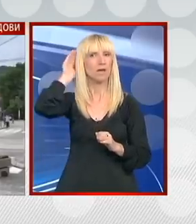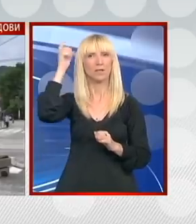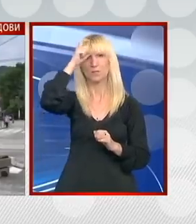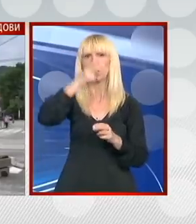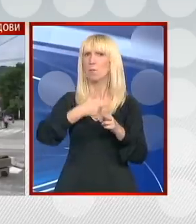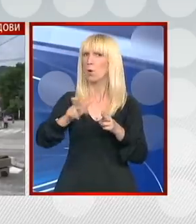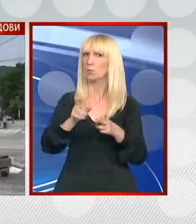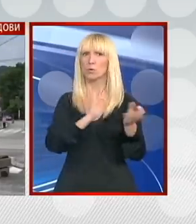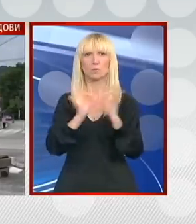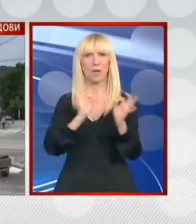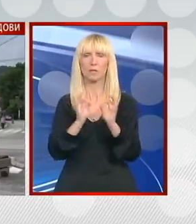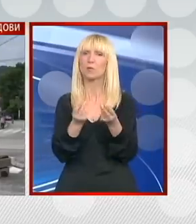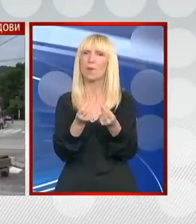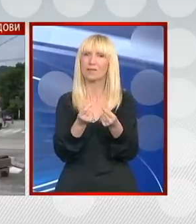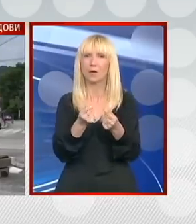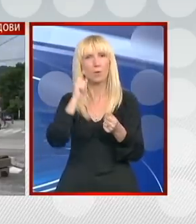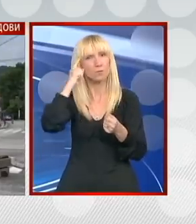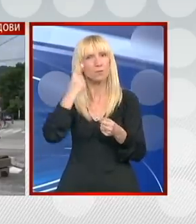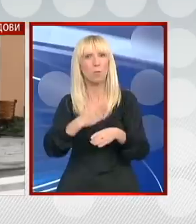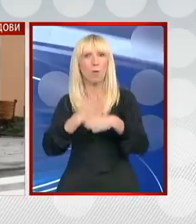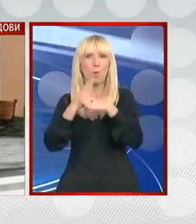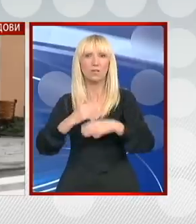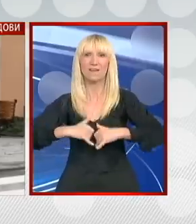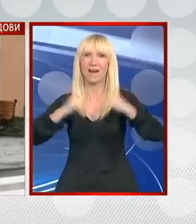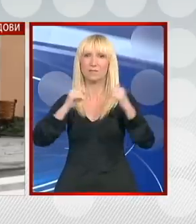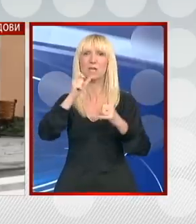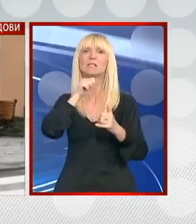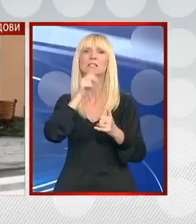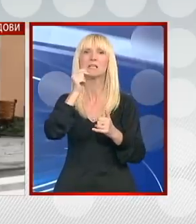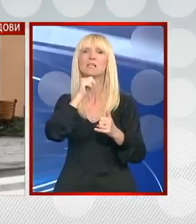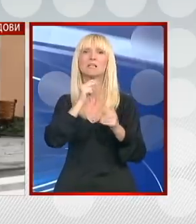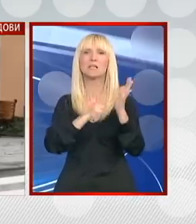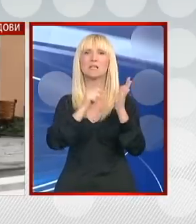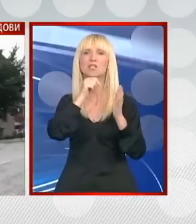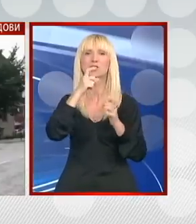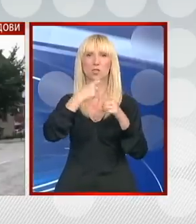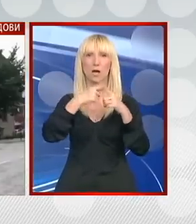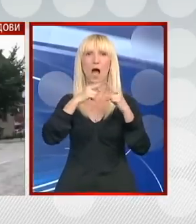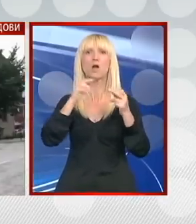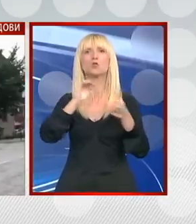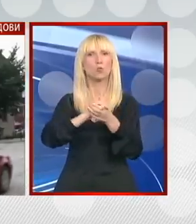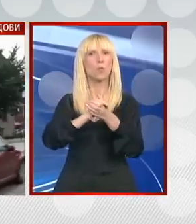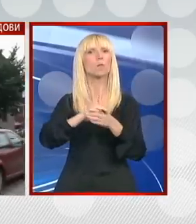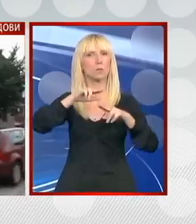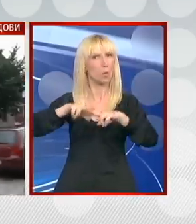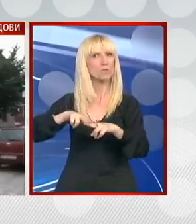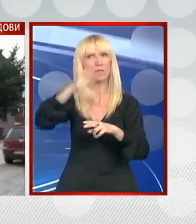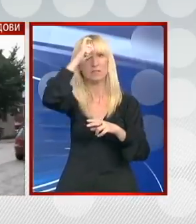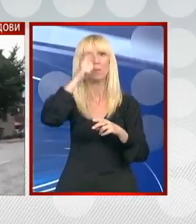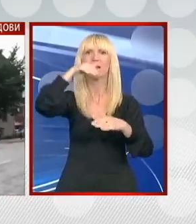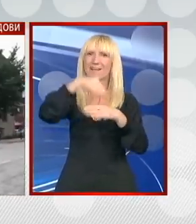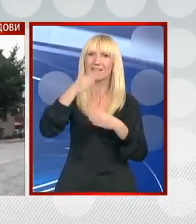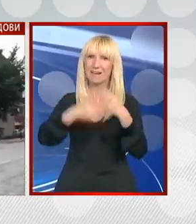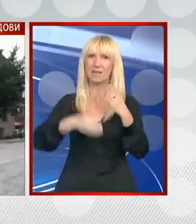Vlada Srbije je potpuno spremna da u materijalnom smislu pomogne razvoj Sirinićke župe i opstanak Srba u tom kraju na krajnjem